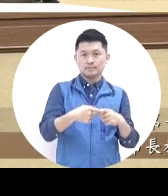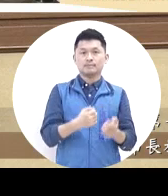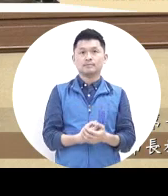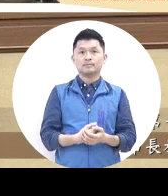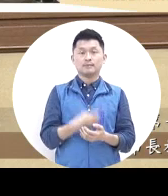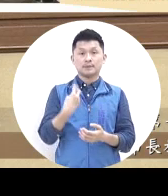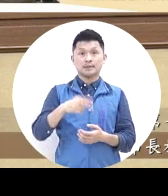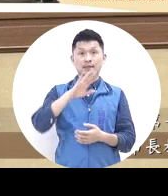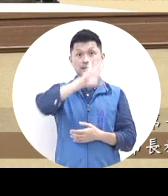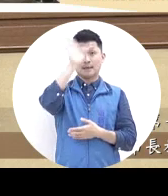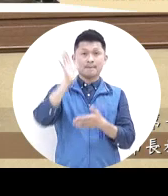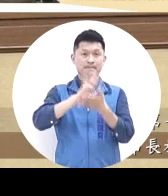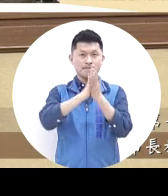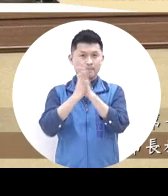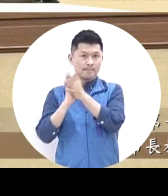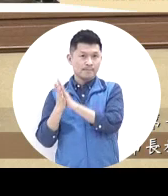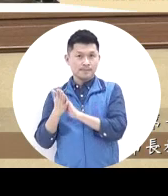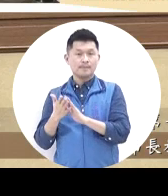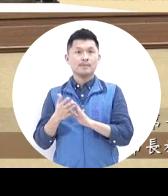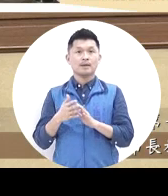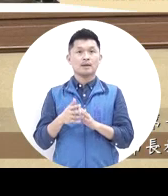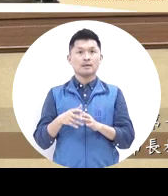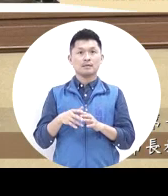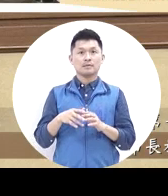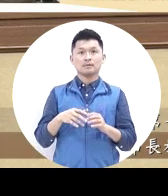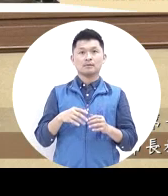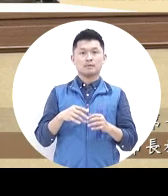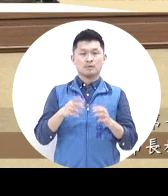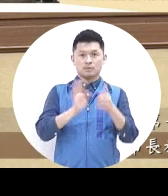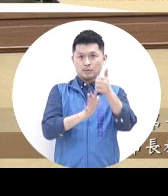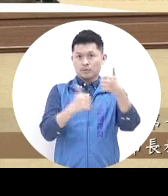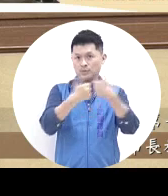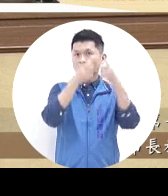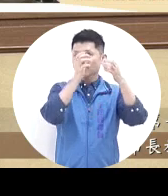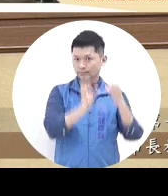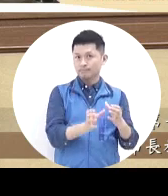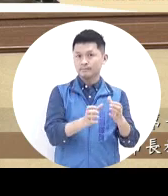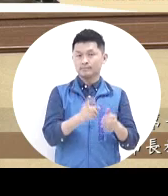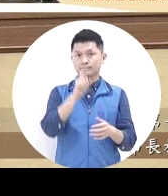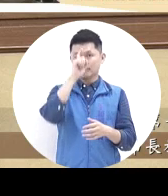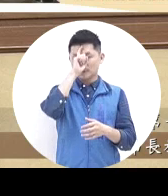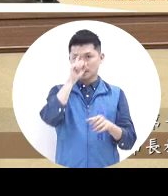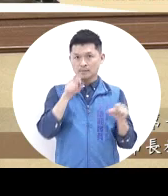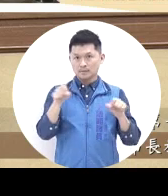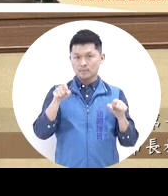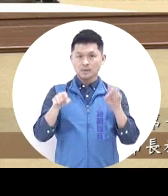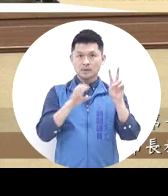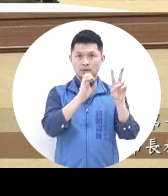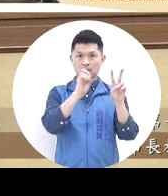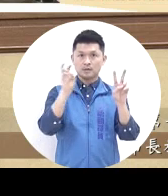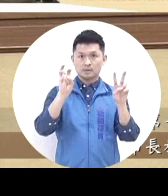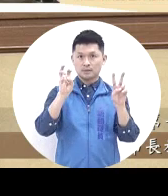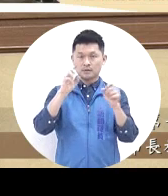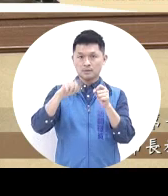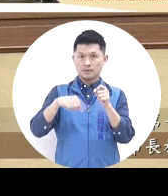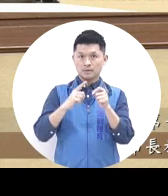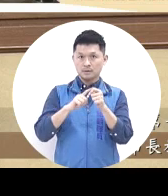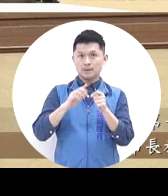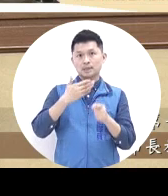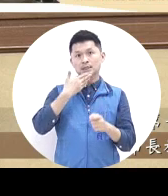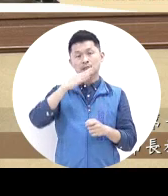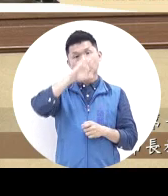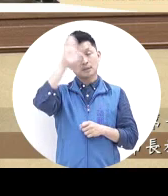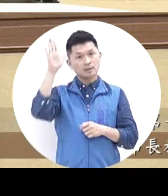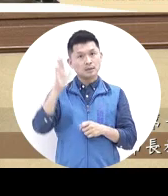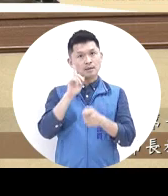候变迁以及能源对策的执行委员会，希望能够提出2030的气候愿景，达